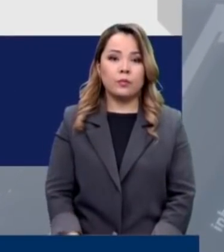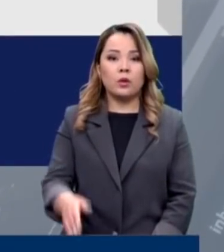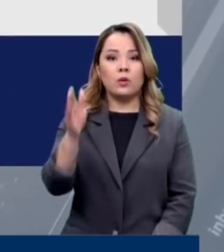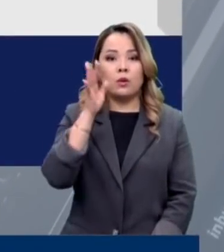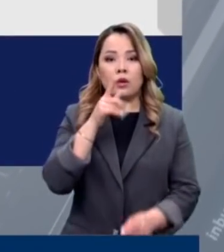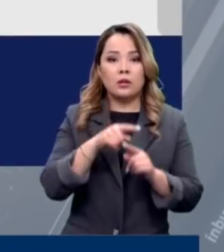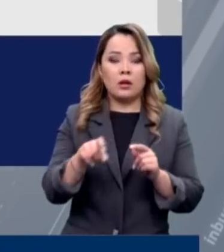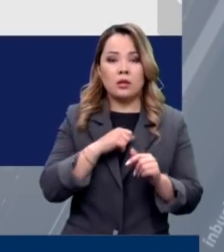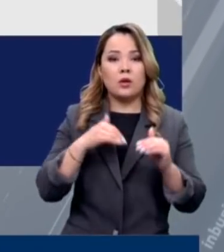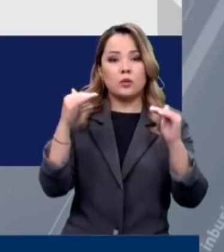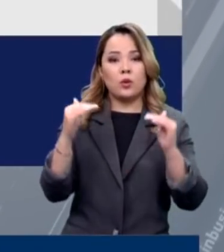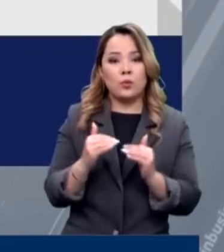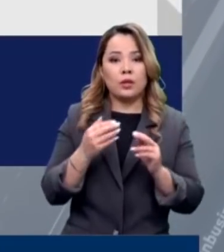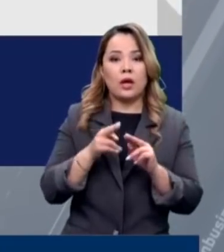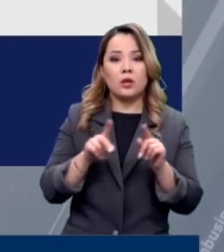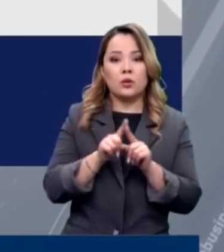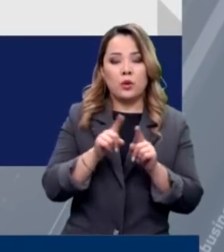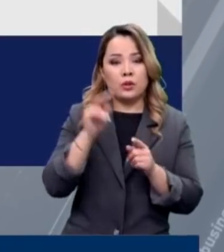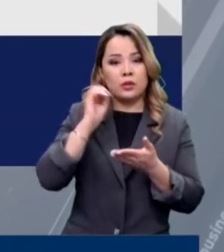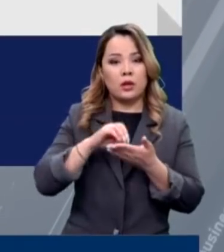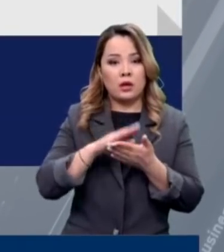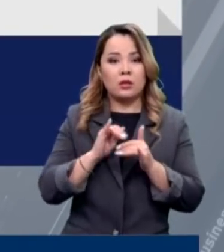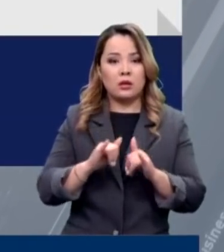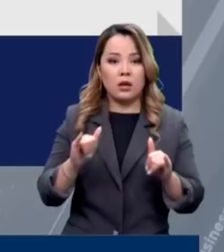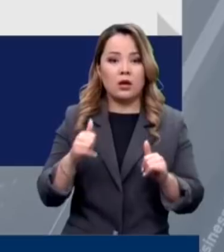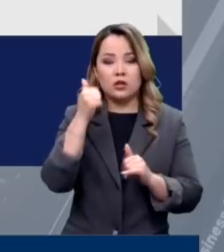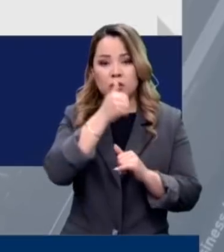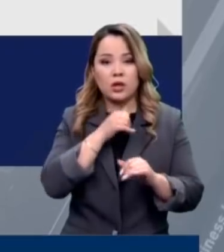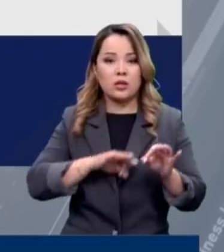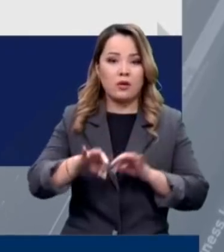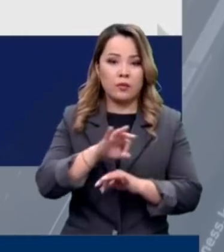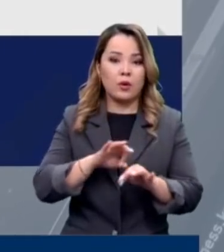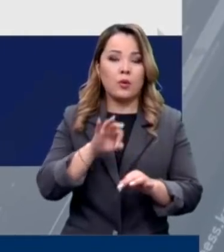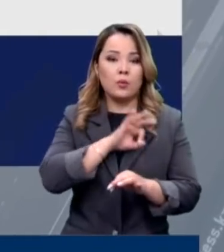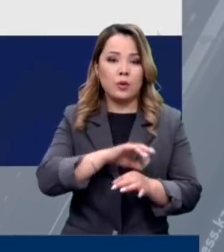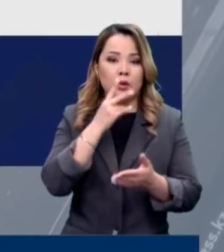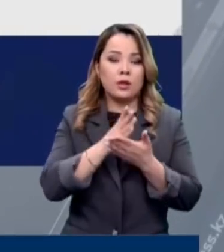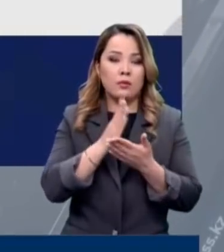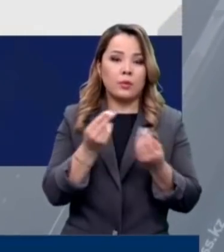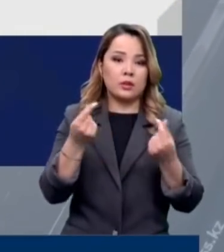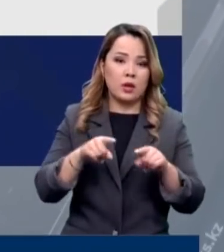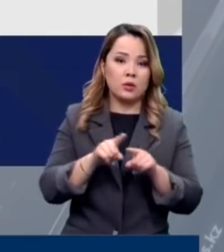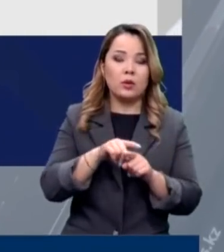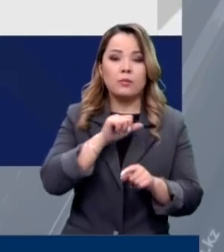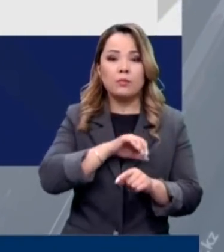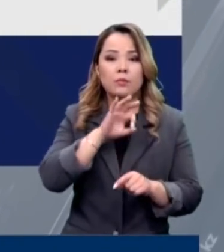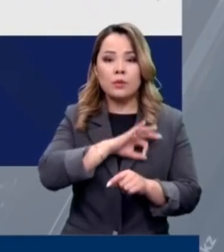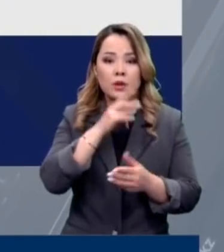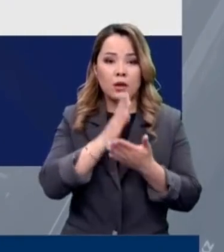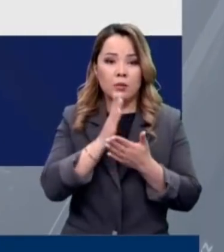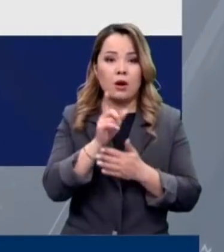Алдағы уақытта ең төмен жеткілікті шекті арттыру негізі ретінде жылдық инфляцияны пайдалану керек. Мұны жыл сайын ескеріп отырған жөн.